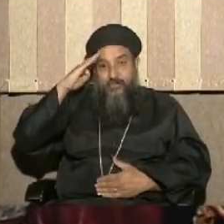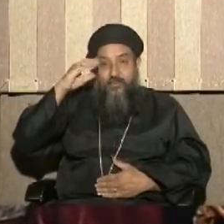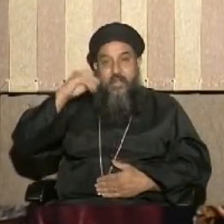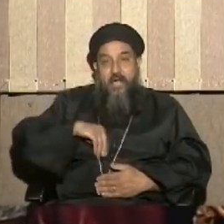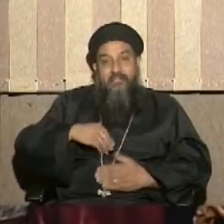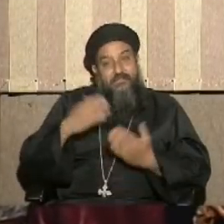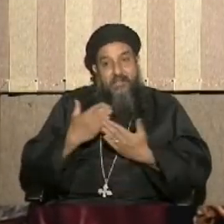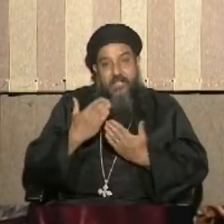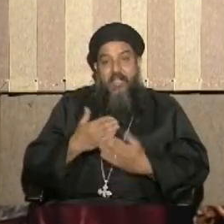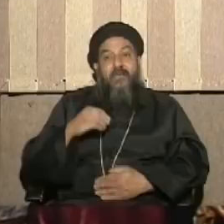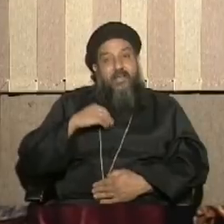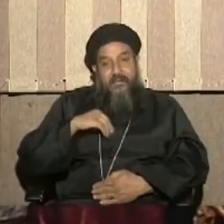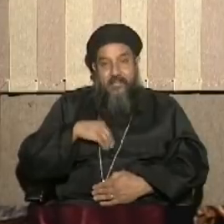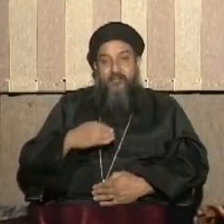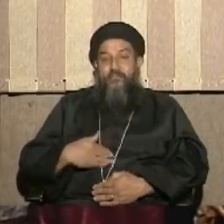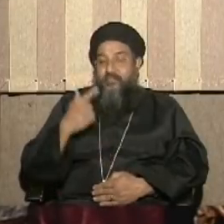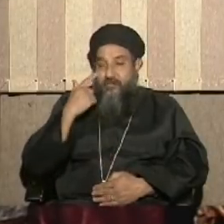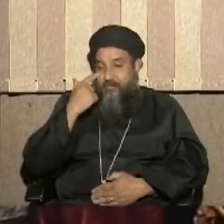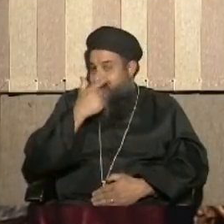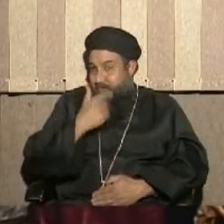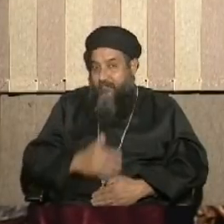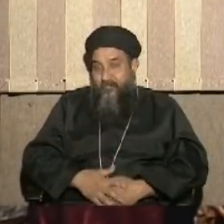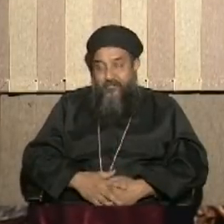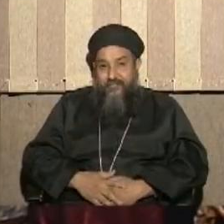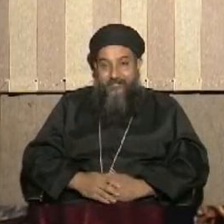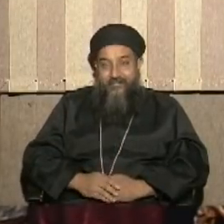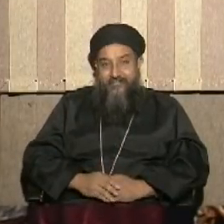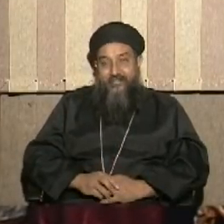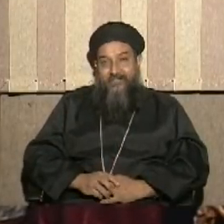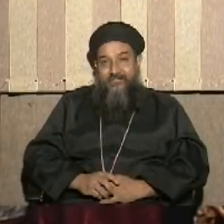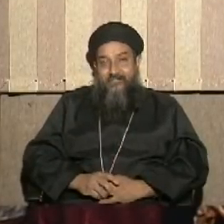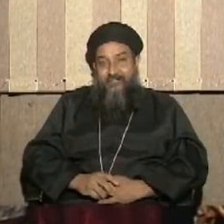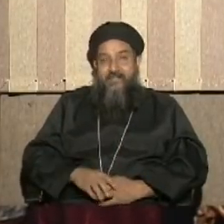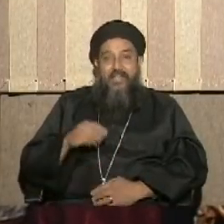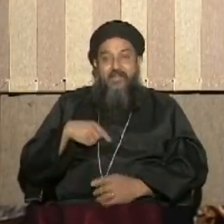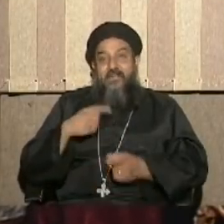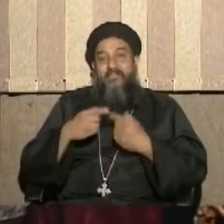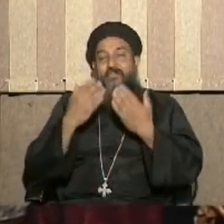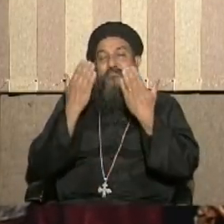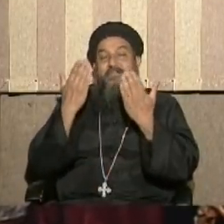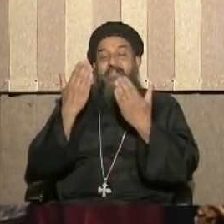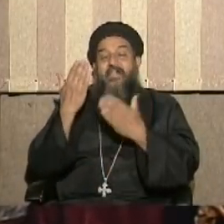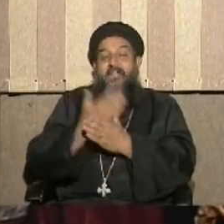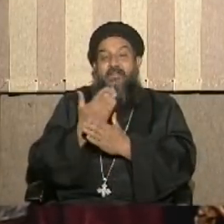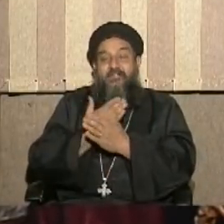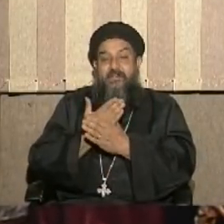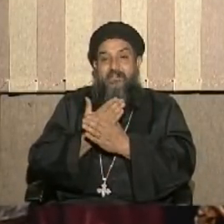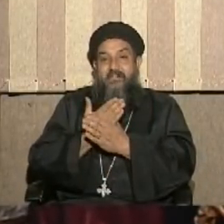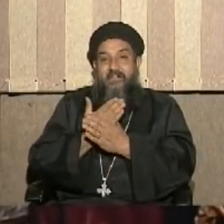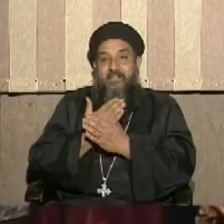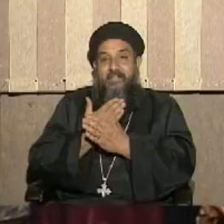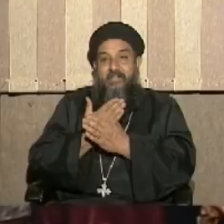اي حاجه خليهم يبعتوا لي معاك حاجه. يا مولانا الامبراطور، احنا دايما بنصلي علشان